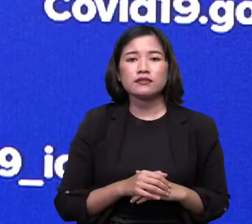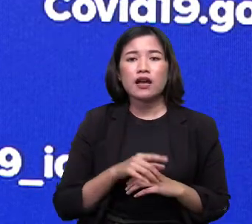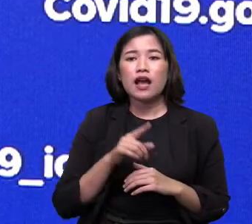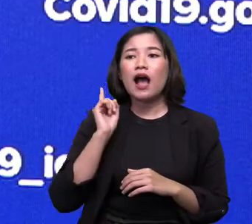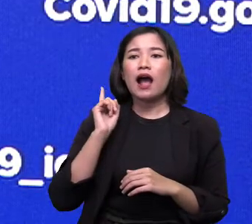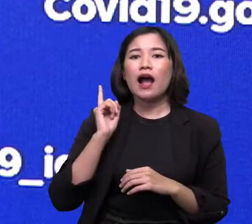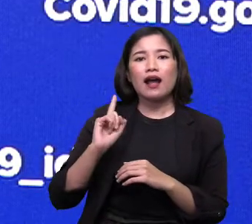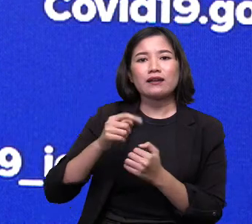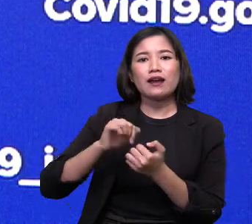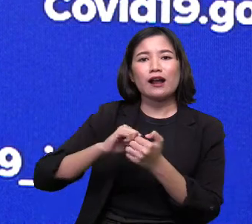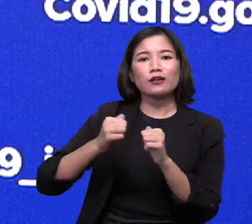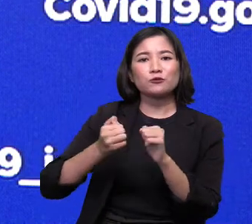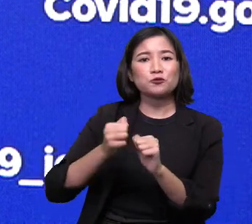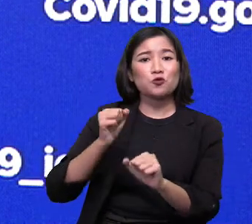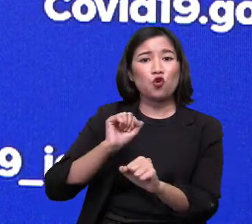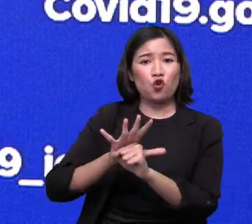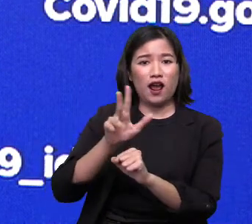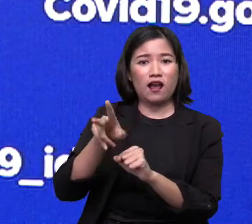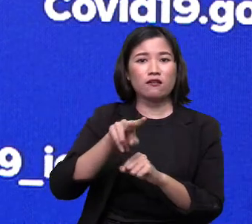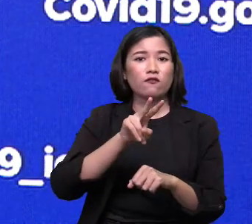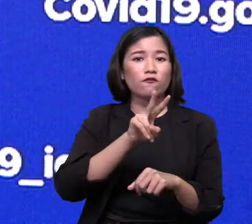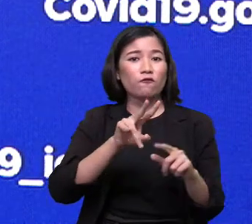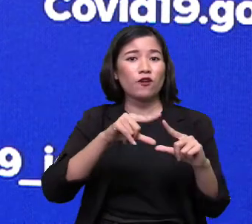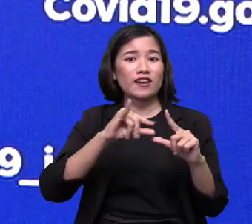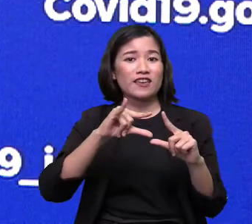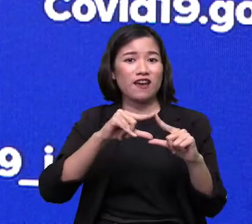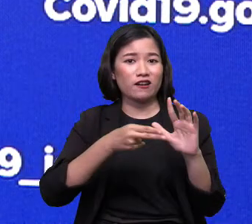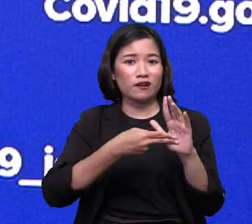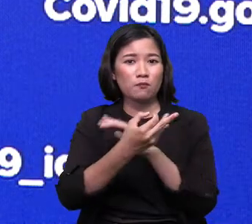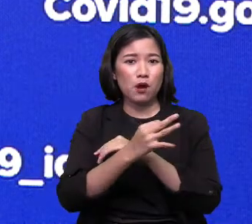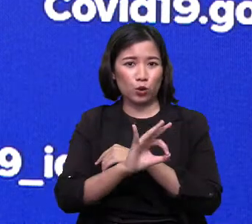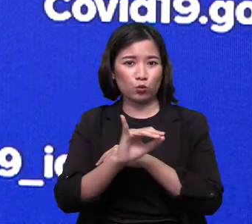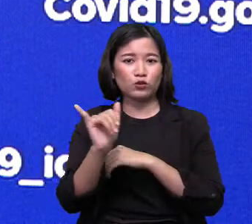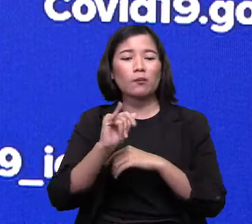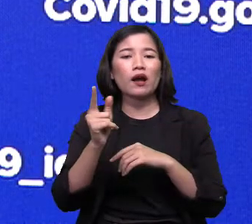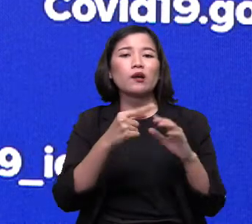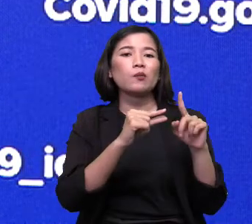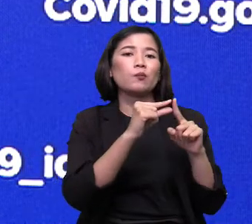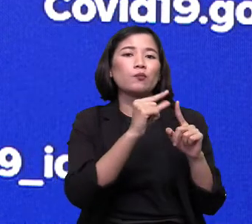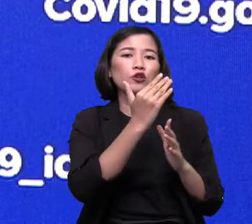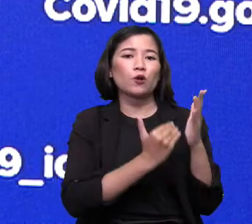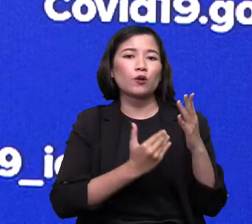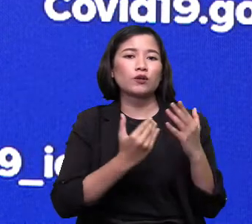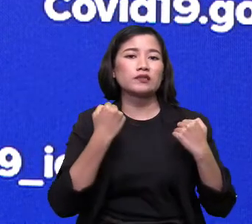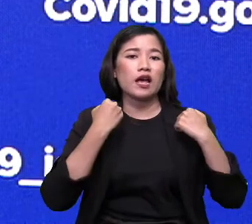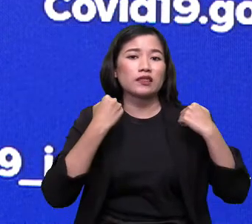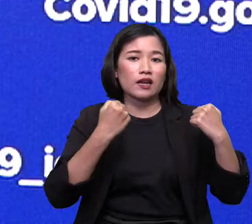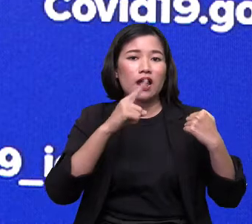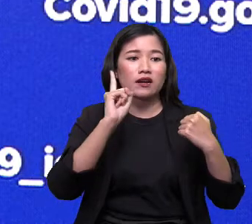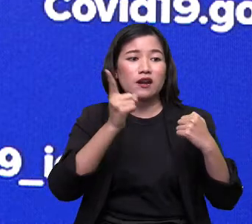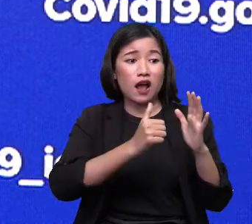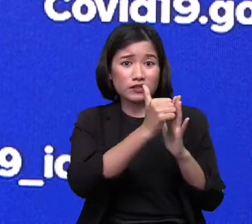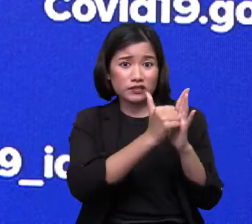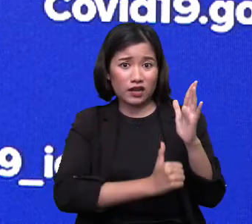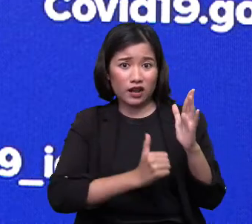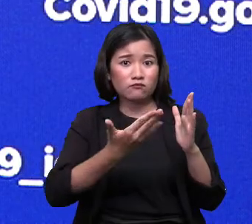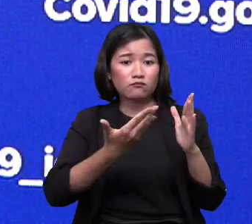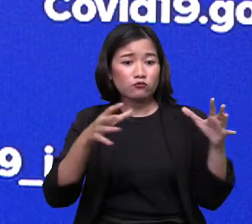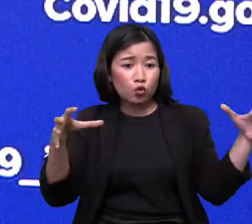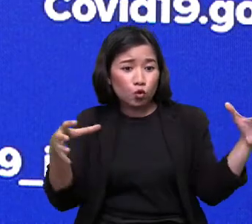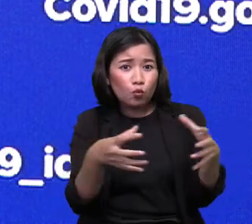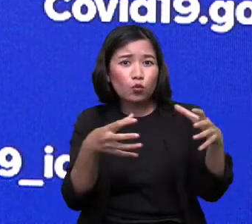kasus coffee 19 bervarian baru dan evaluasi tatalaksana protokol kesehatan acara yang melibatkan banyak orang sebelumnya